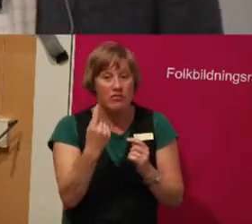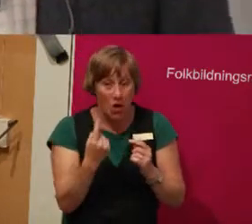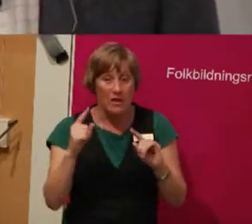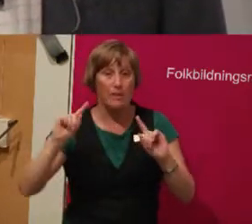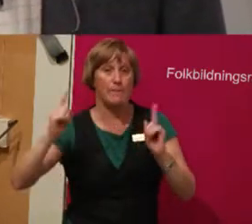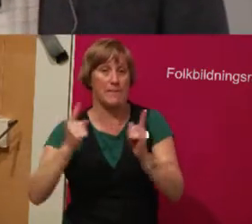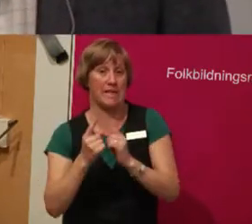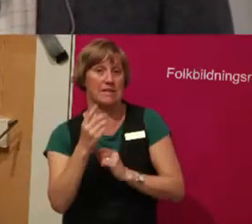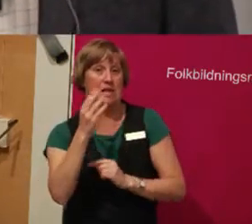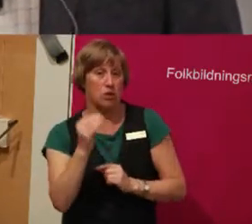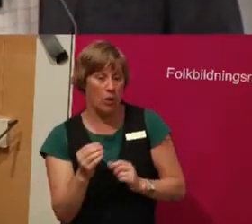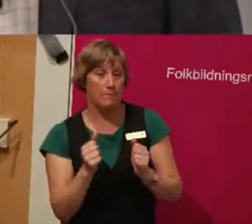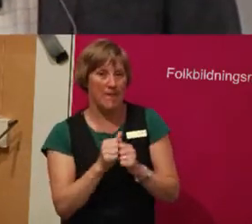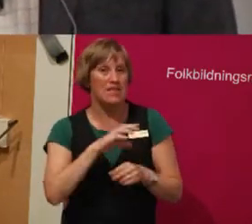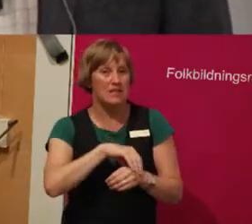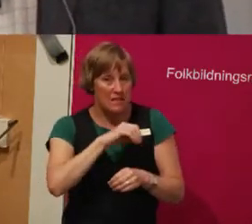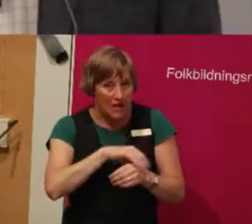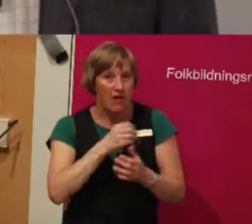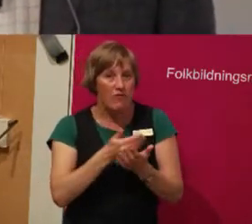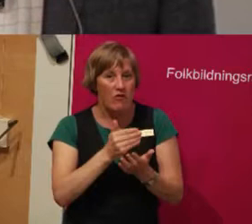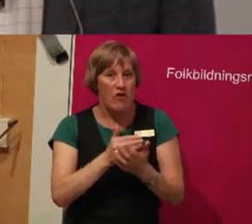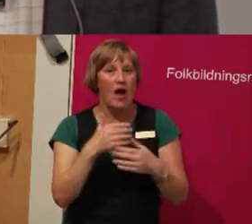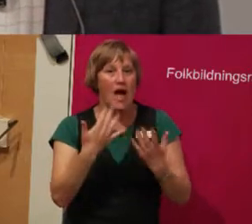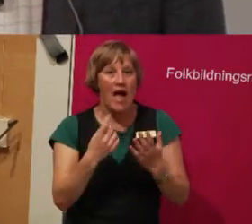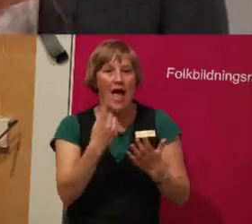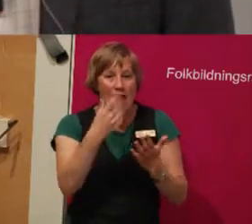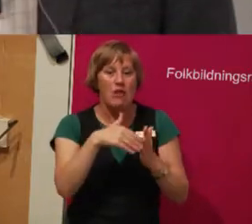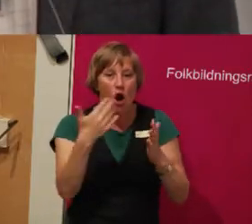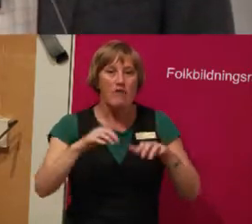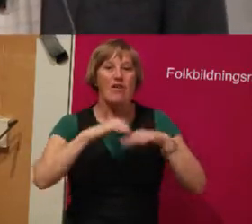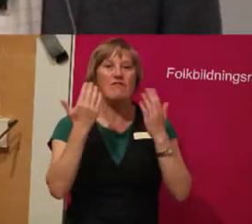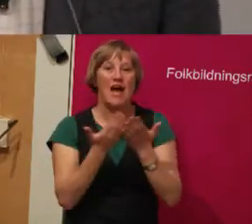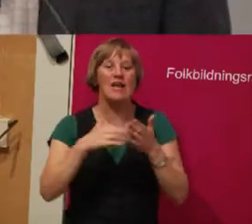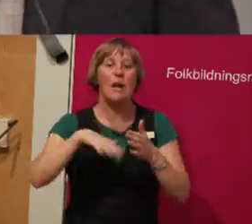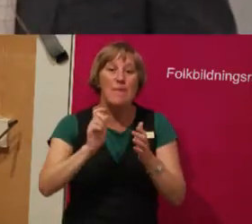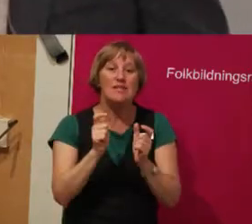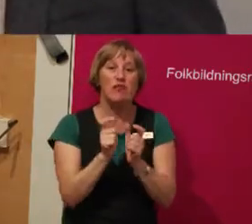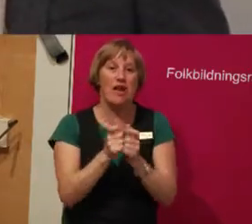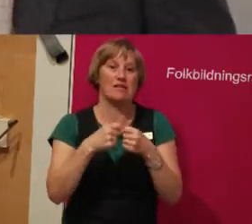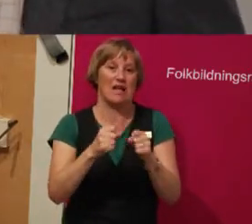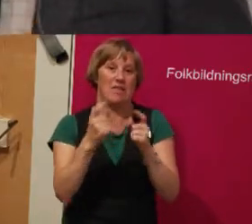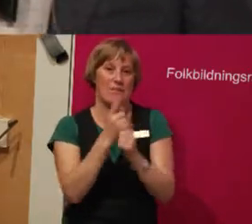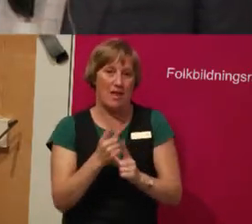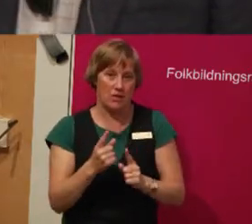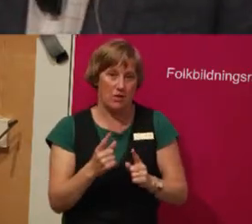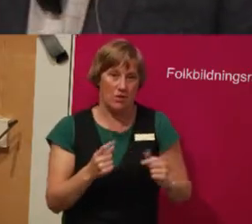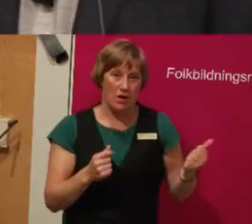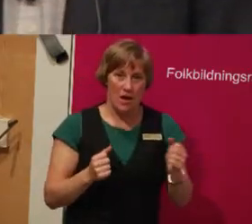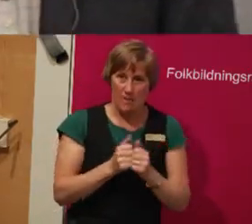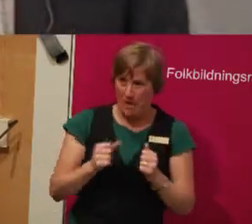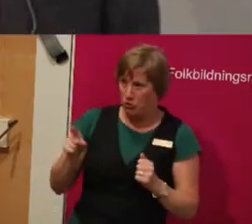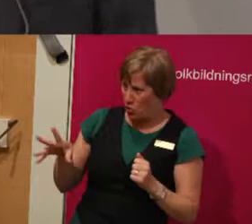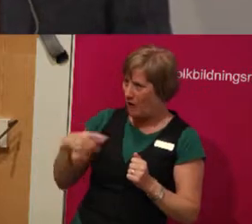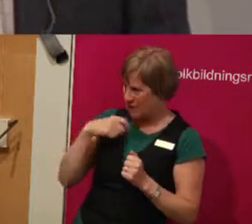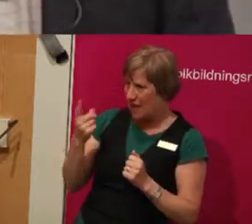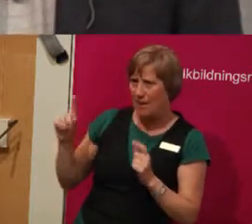okay. Än för 20 år sedan. Men svenskarna är fortfarande ett av världens mest föreningsaktiva folk. Fast det går ner. Men färre, det går ner. Det du själv som har sagt, jag tolkar det. Jag vet, det går ner. Men jag tror